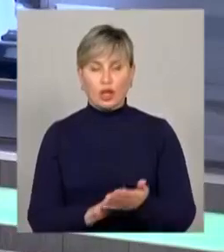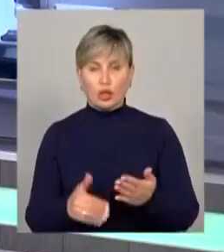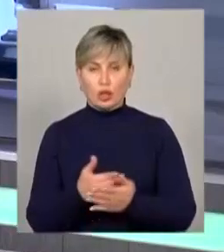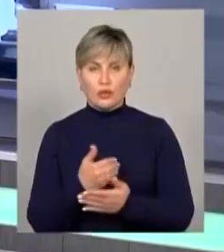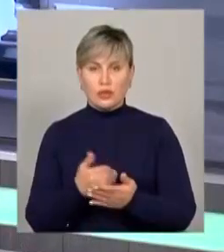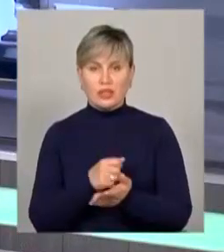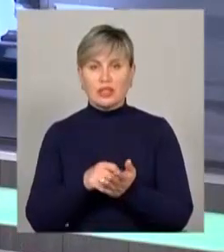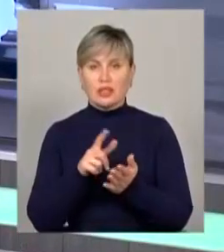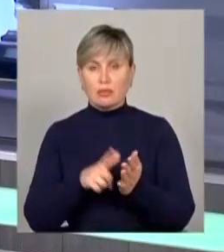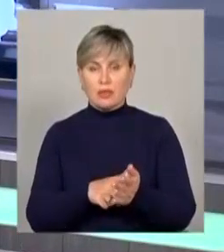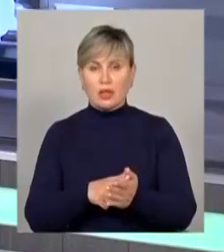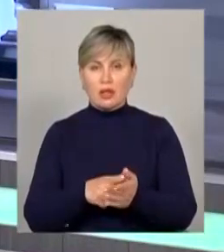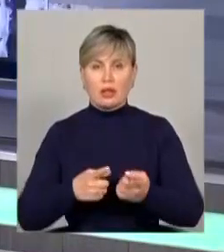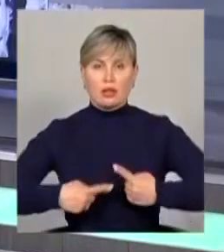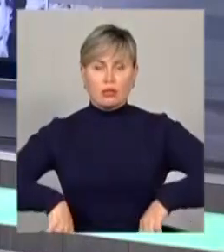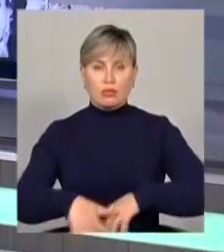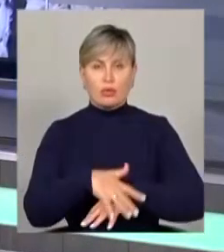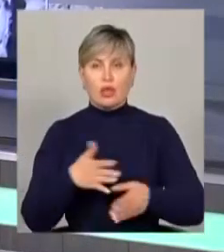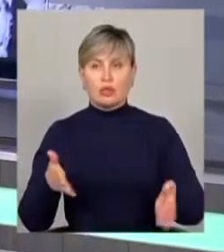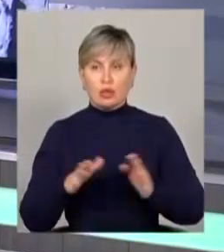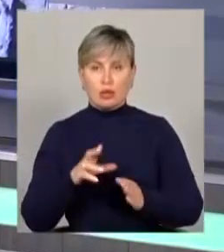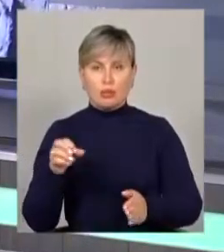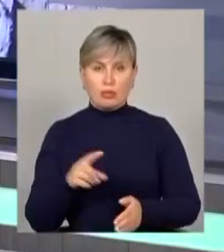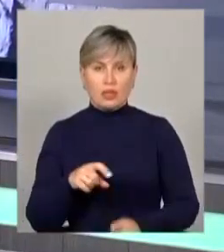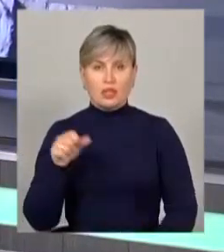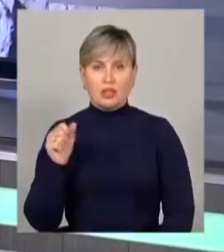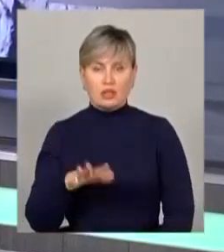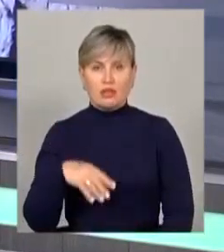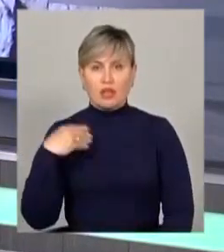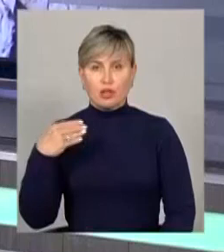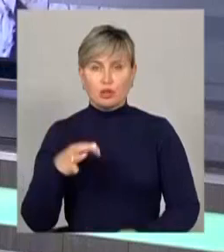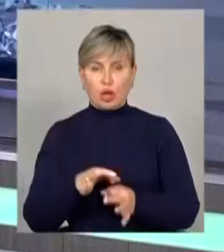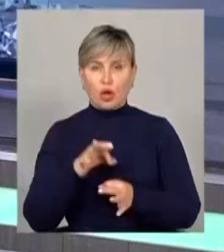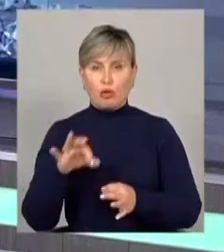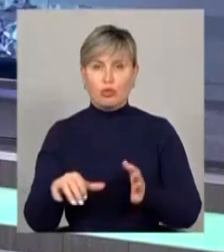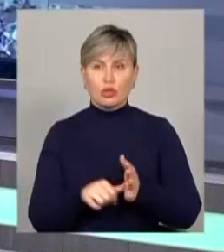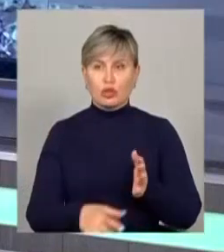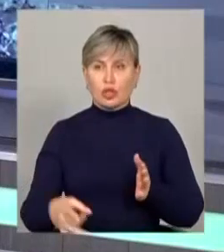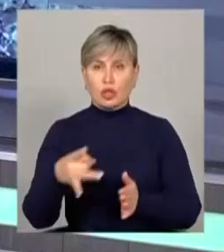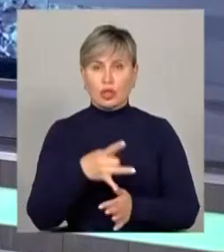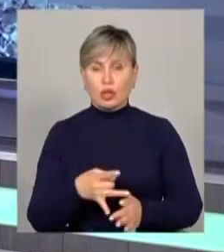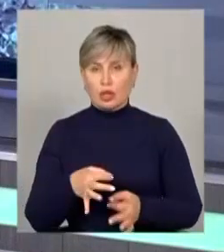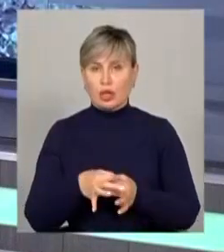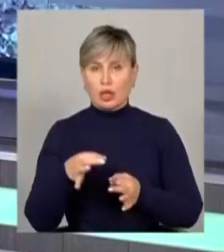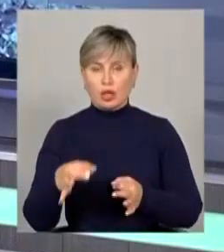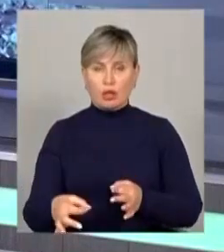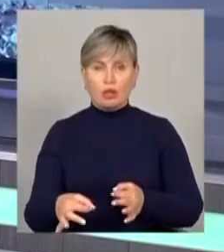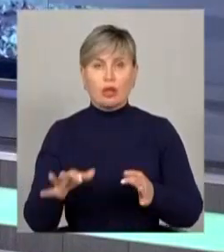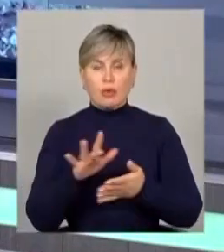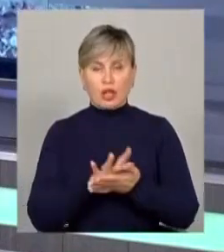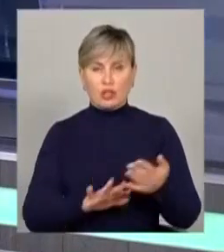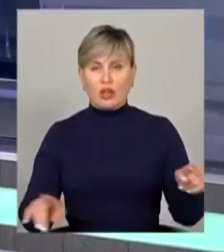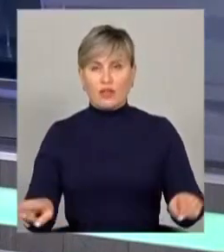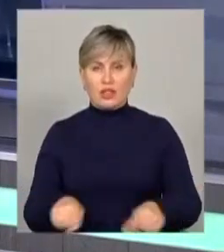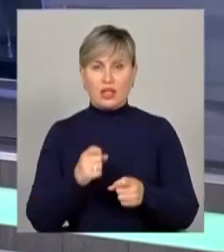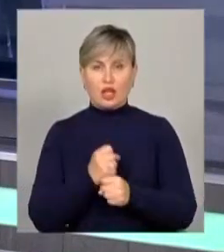17 населённых пунктов остаются без электроснабжения в Актюбинской области в шести районах регионах продолжаются восстановительные